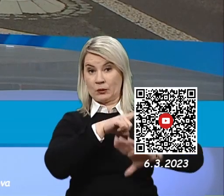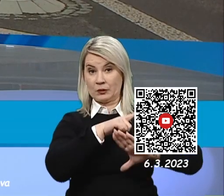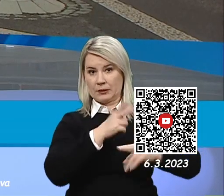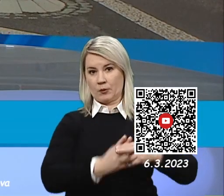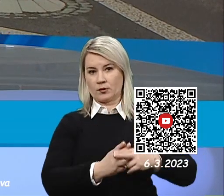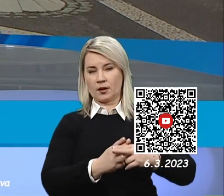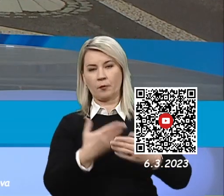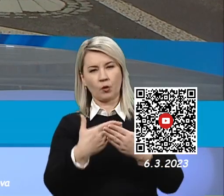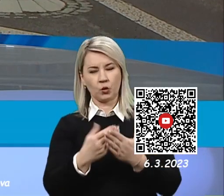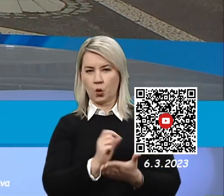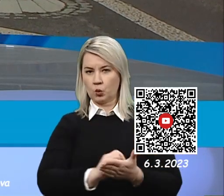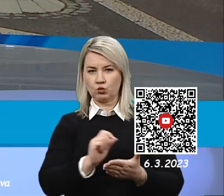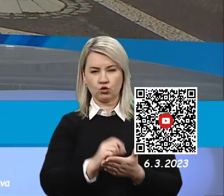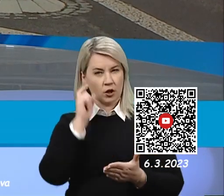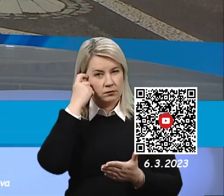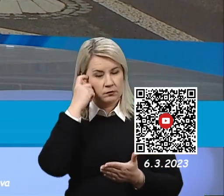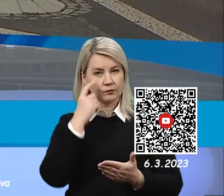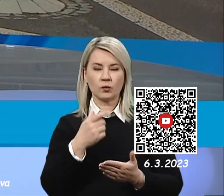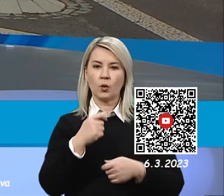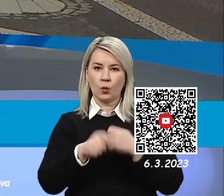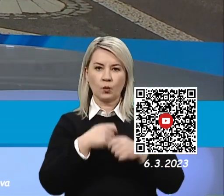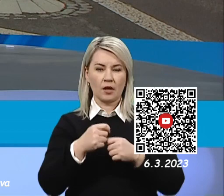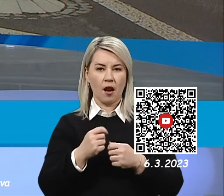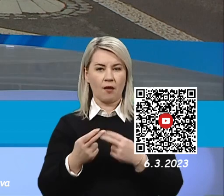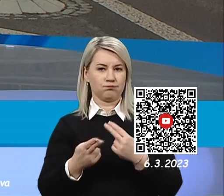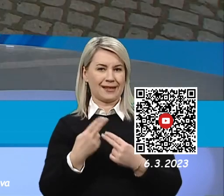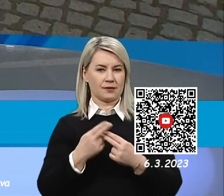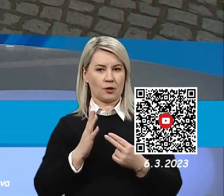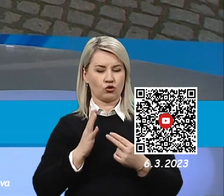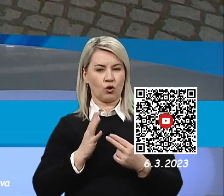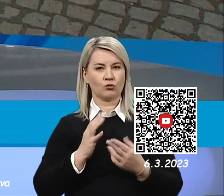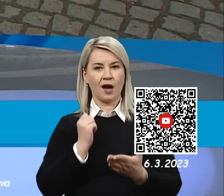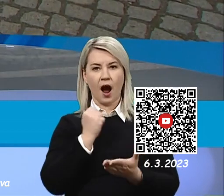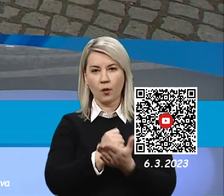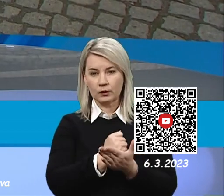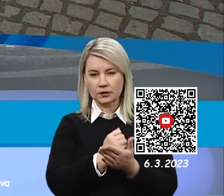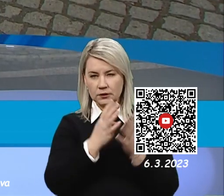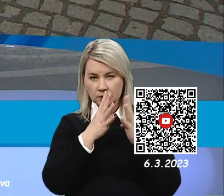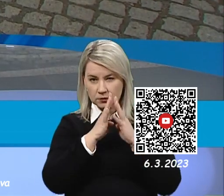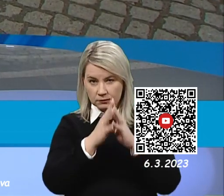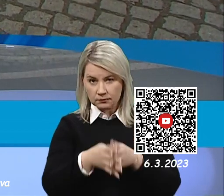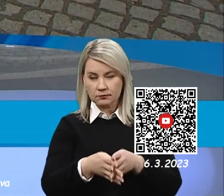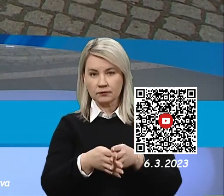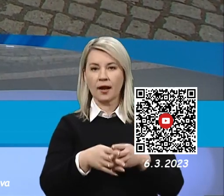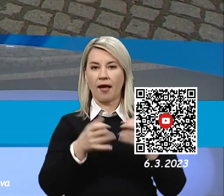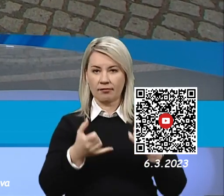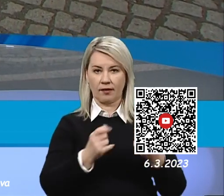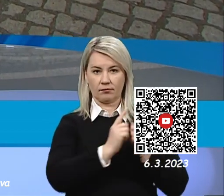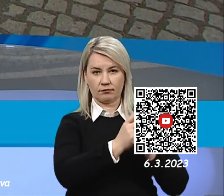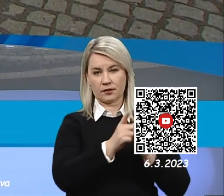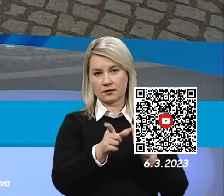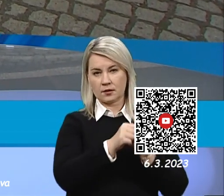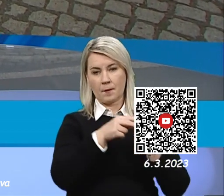proto nechalo zadat bezpečnostní audit křižovatek a jedná s policií. Vedení Krnova plánuje i kvůli vysokému počtu